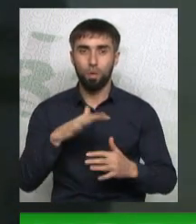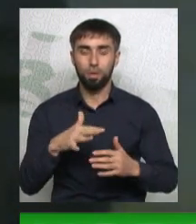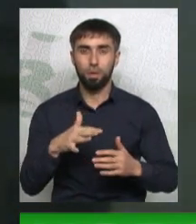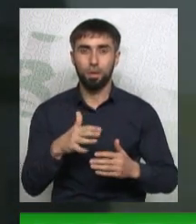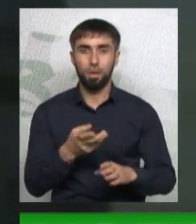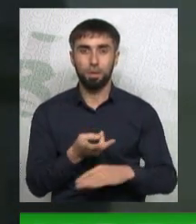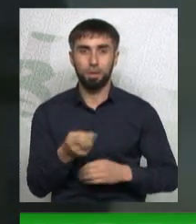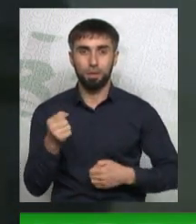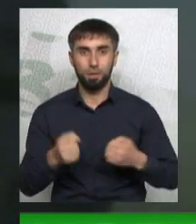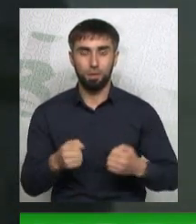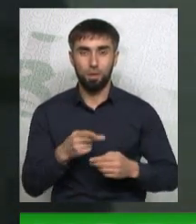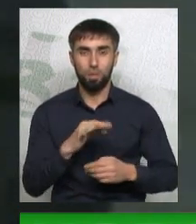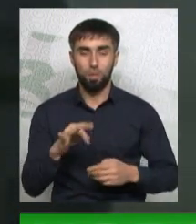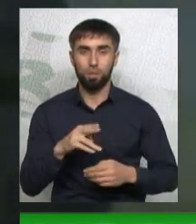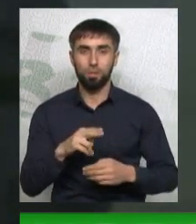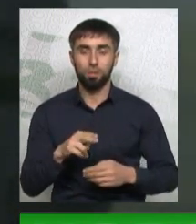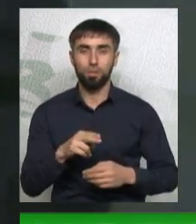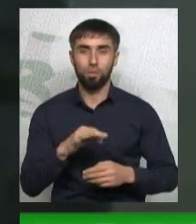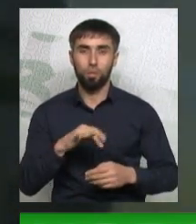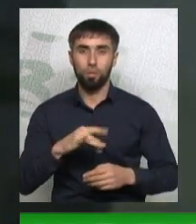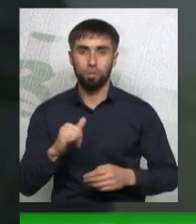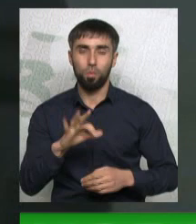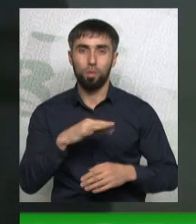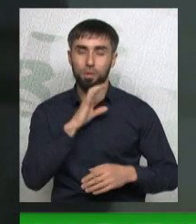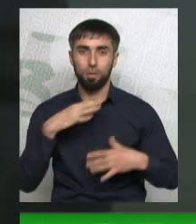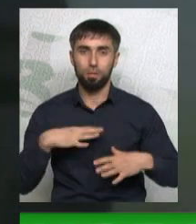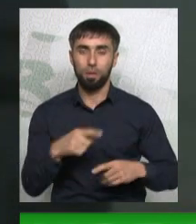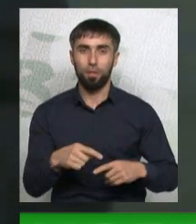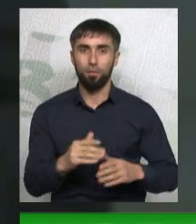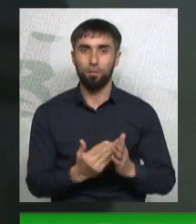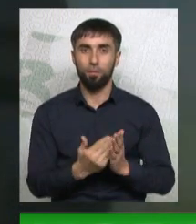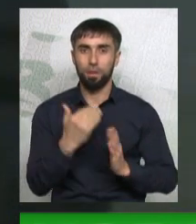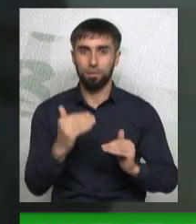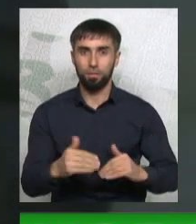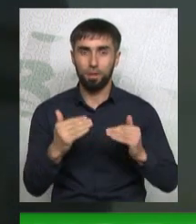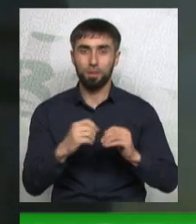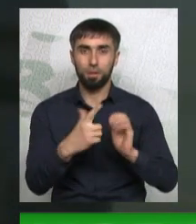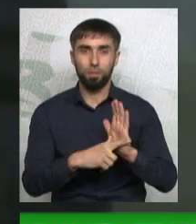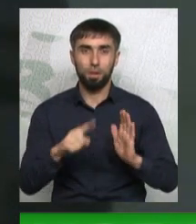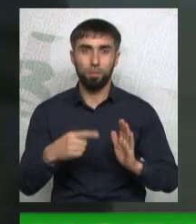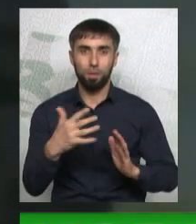Кавказа. Туристический поток по итогам года вырос на 17% на курорты